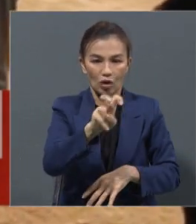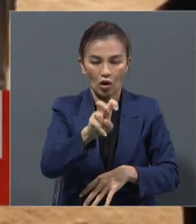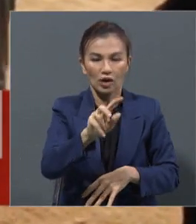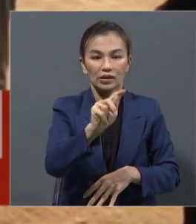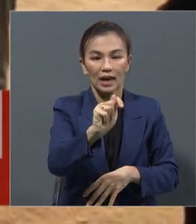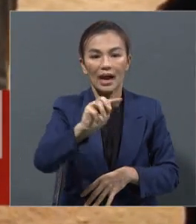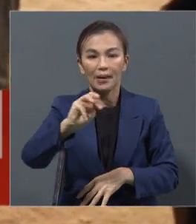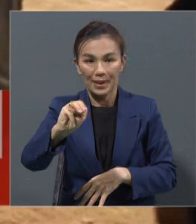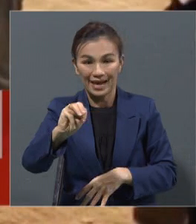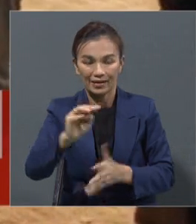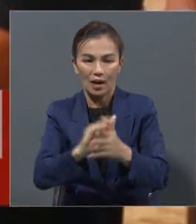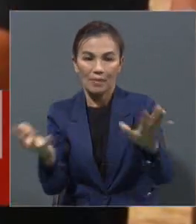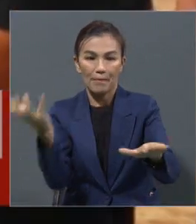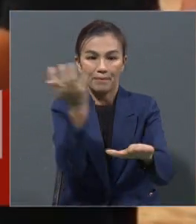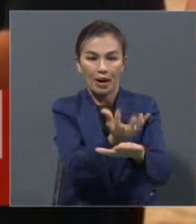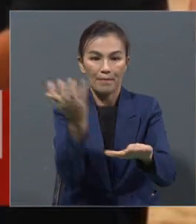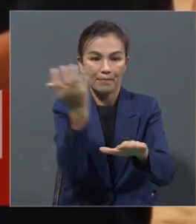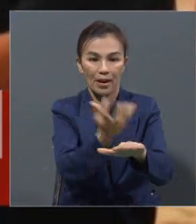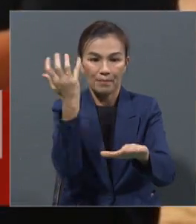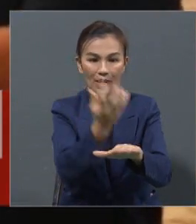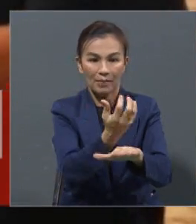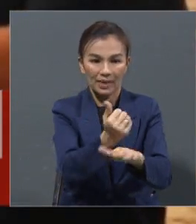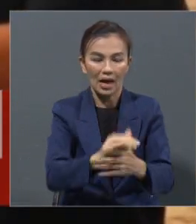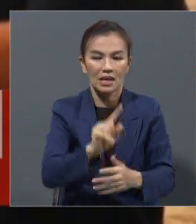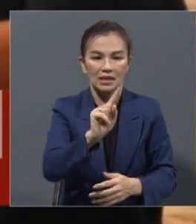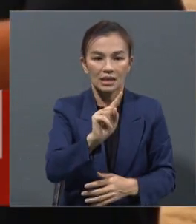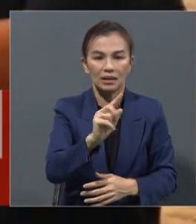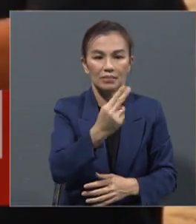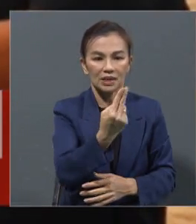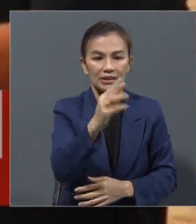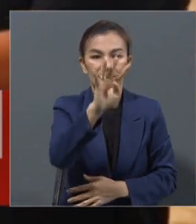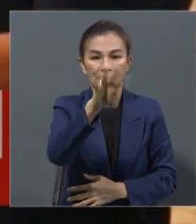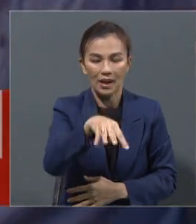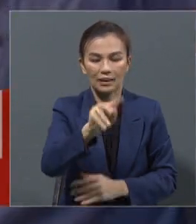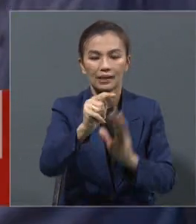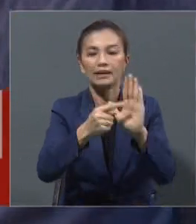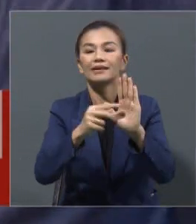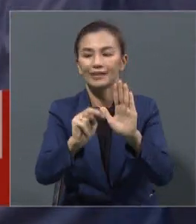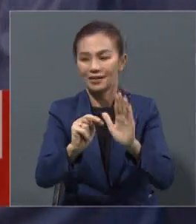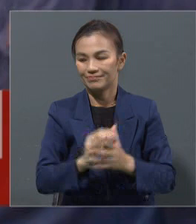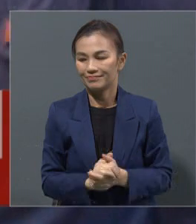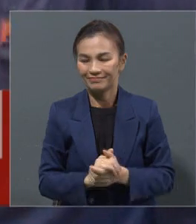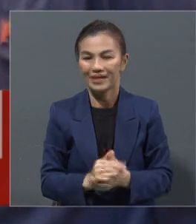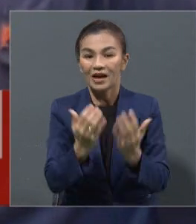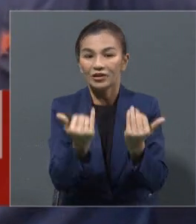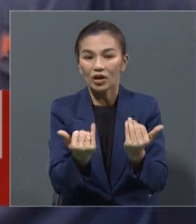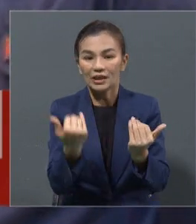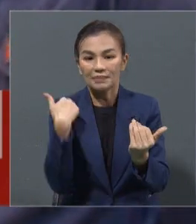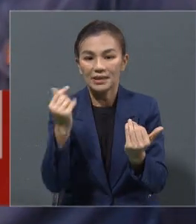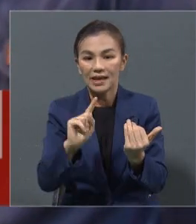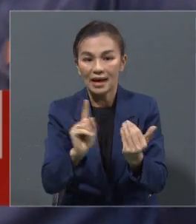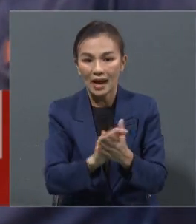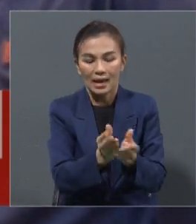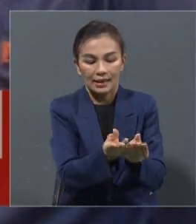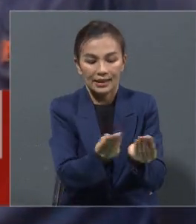จะสามารถรองรับกากแคดเมียมได้เนี่ยกว่า14,000ตันนะฮะปัจจุบันเนี่ยเคมีการมาปรับพื้นที่ด้วย